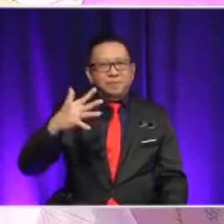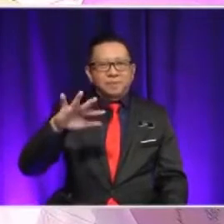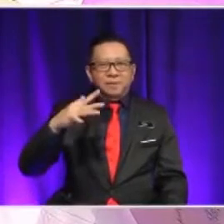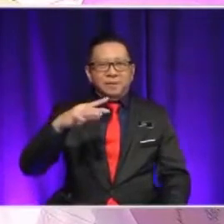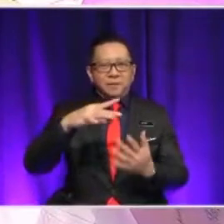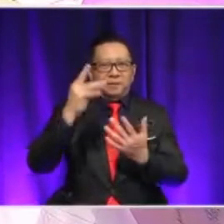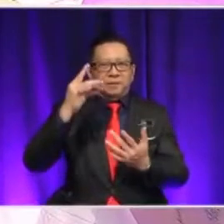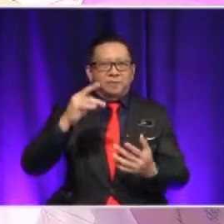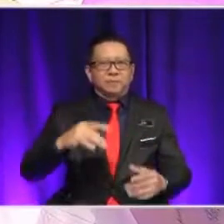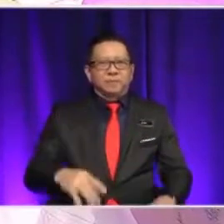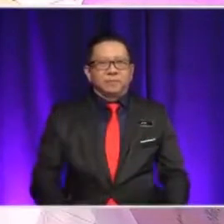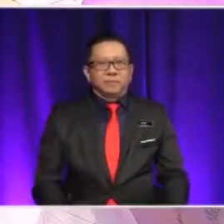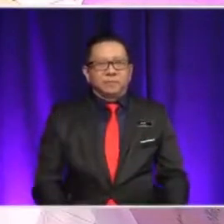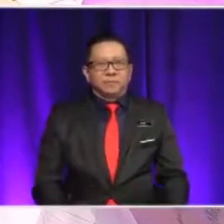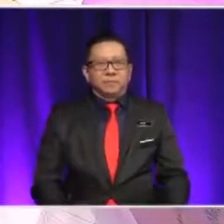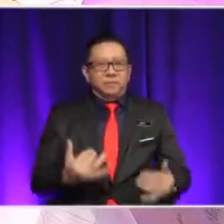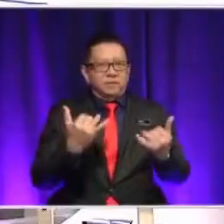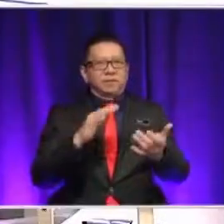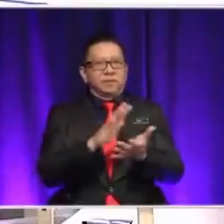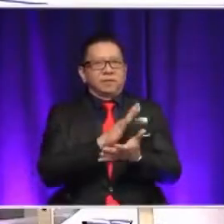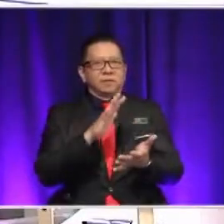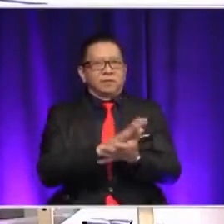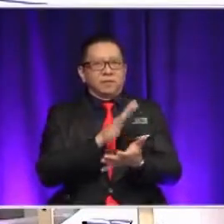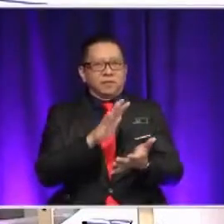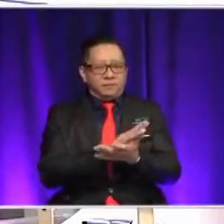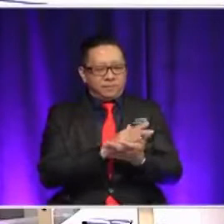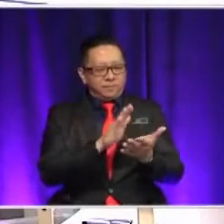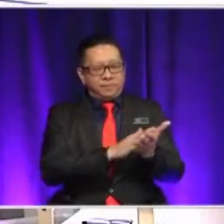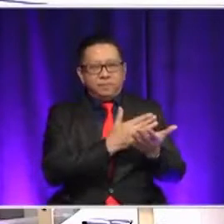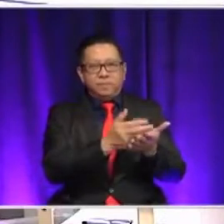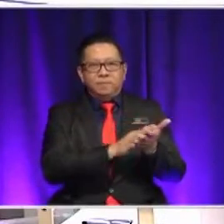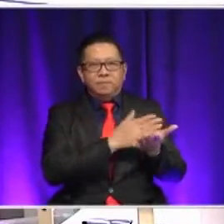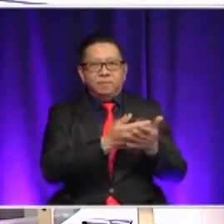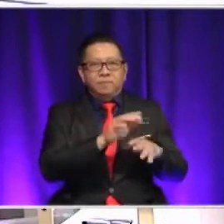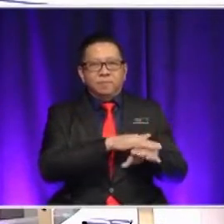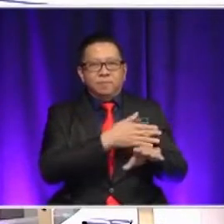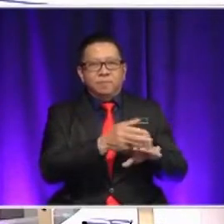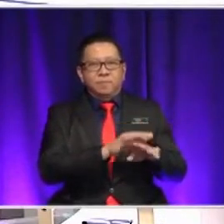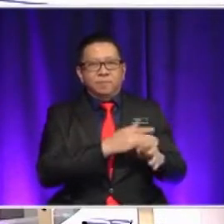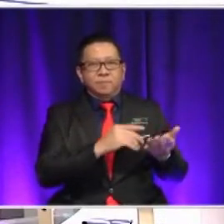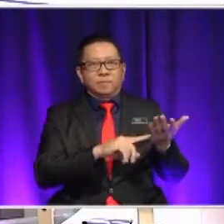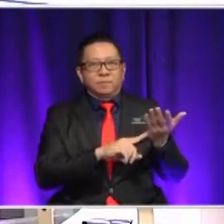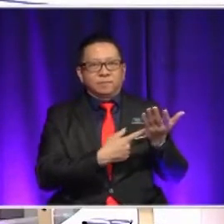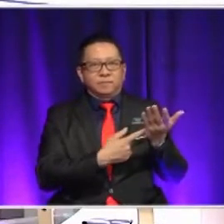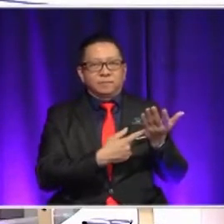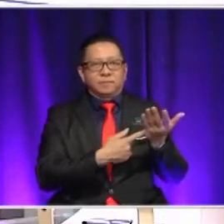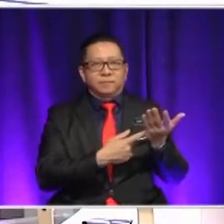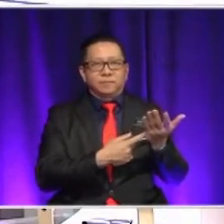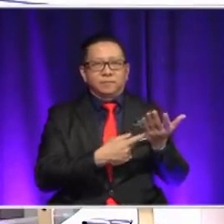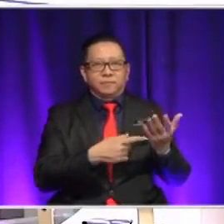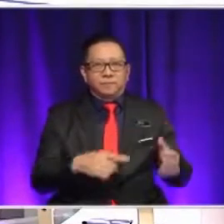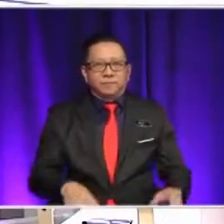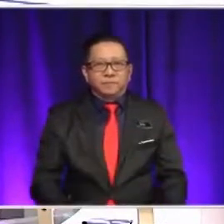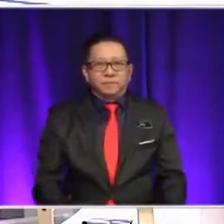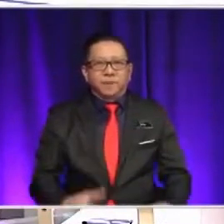Abang Ifan sangat fokus masa klasik macam mana langkah-langkah yang perlu dilakukan kiamay